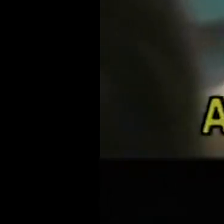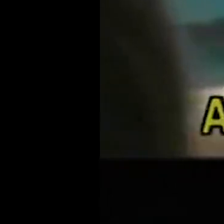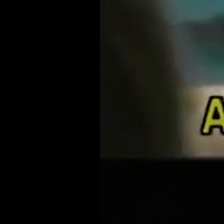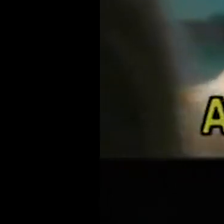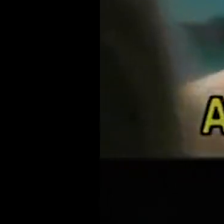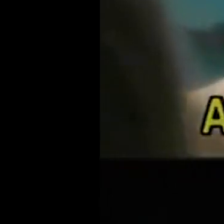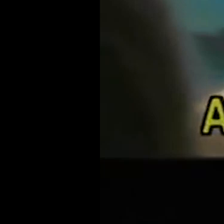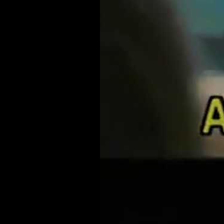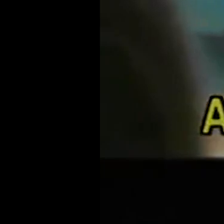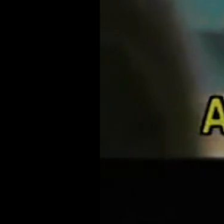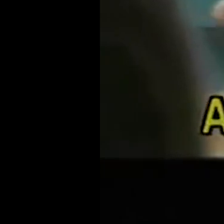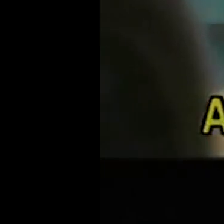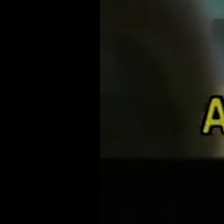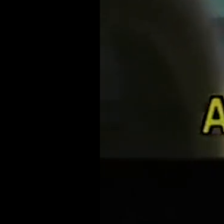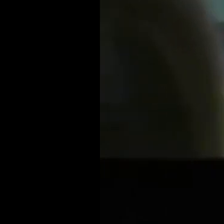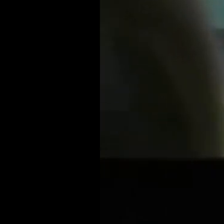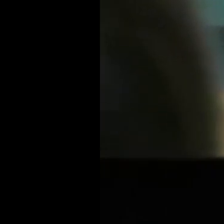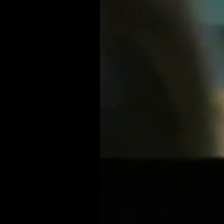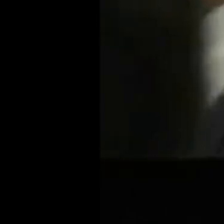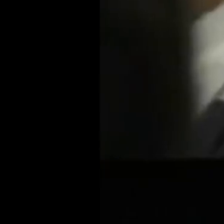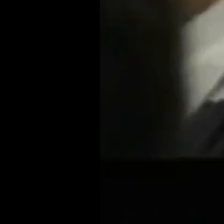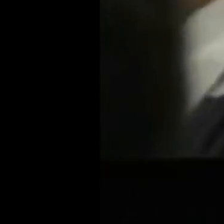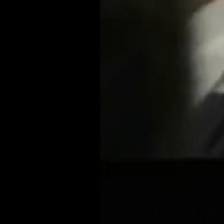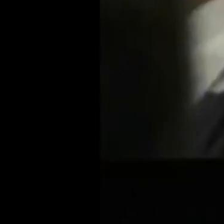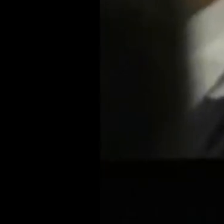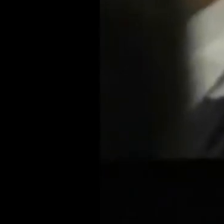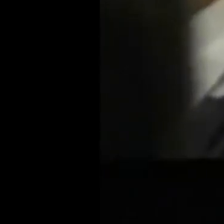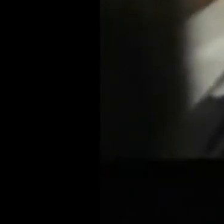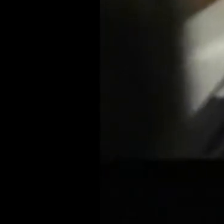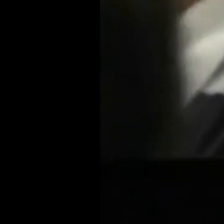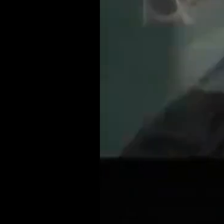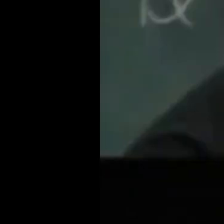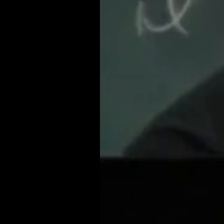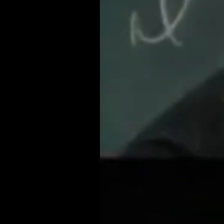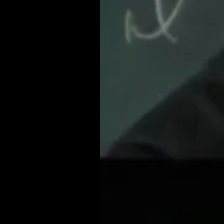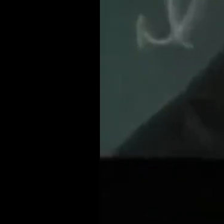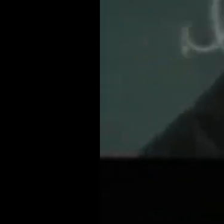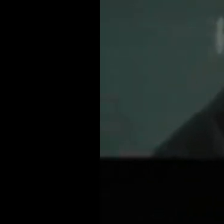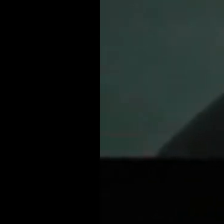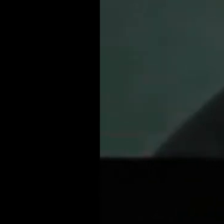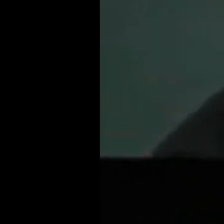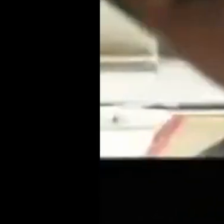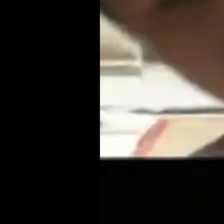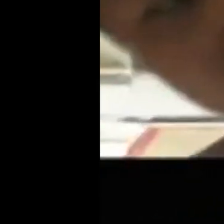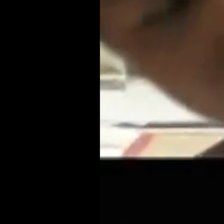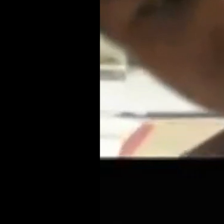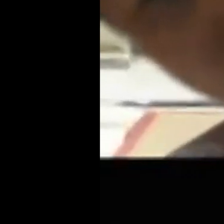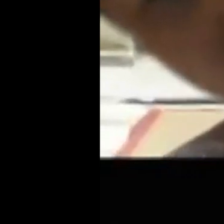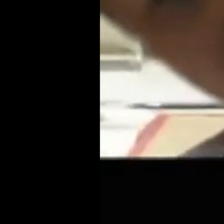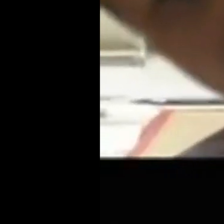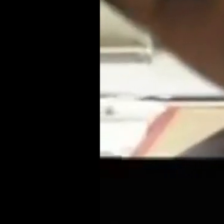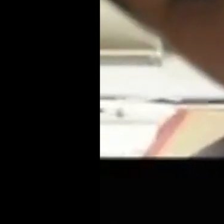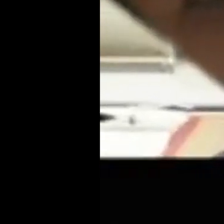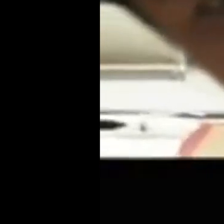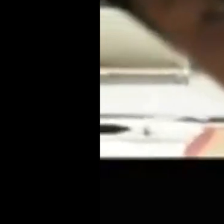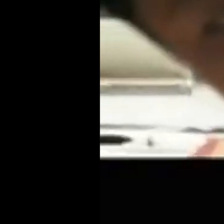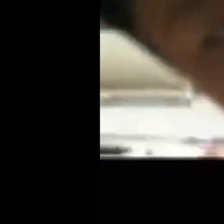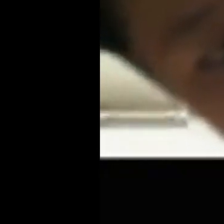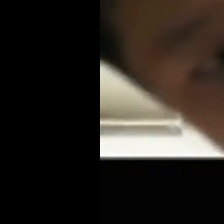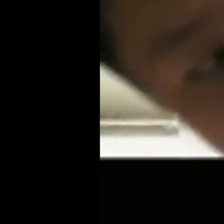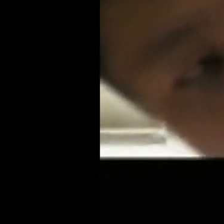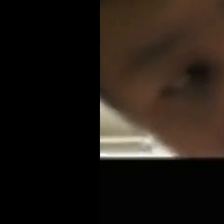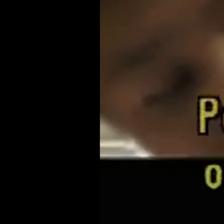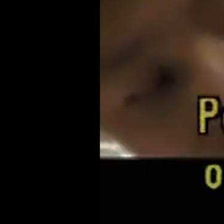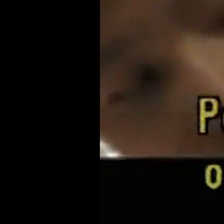mère, je lui dirais, il fallu que je sois Fus. Bah ouais, c'est dans le Moyen-Âge ça. Mais non, c'est pas dans le Moyen-Âge. Est-ce que je peux répondre à la question qui m'est posée? Je